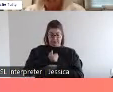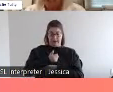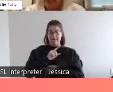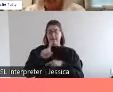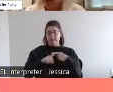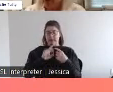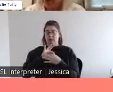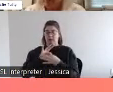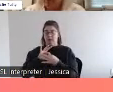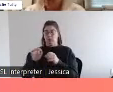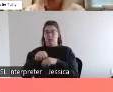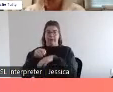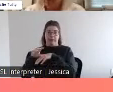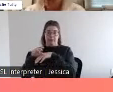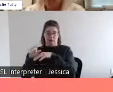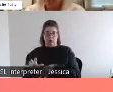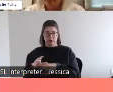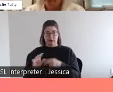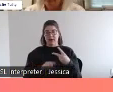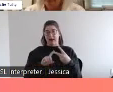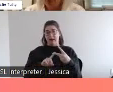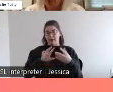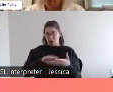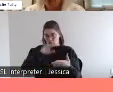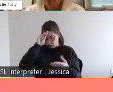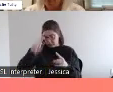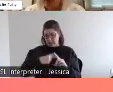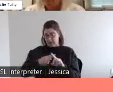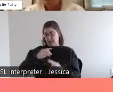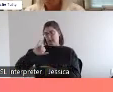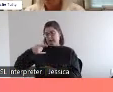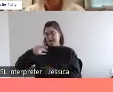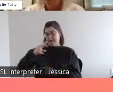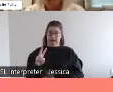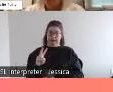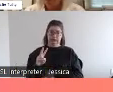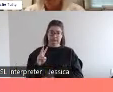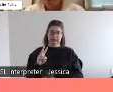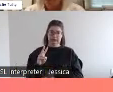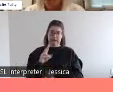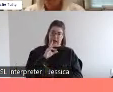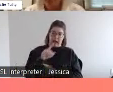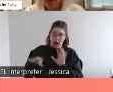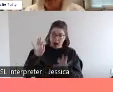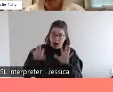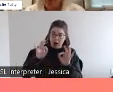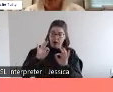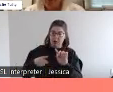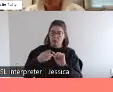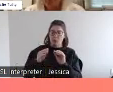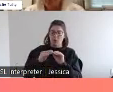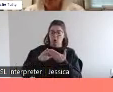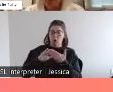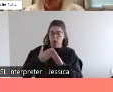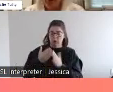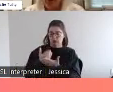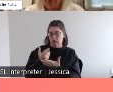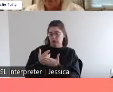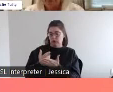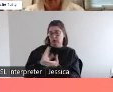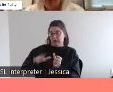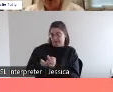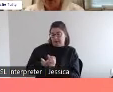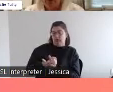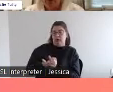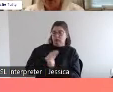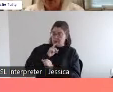améliorations personnelles tout en établissant des liens avec les conseillers et en apprenant au sujet de l'AVC et des ressources communautaires.